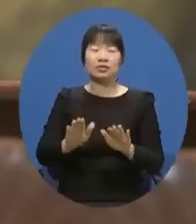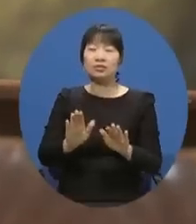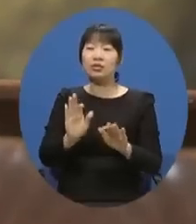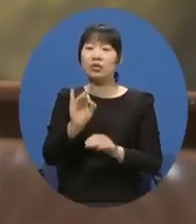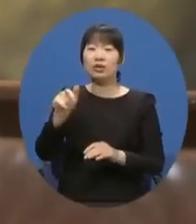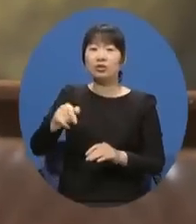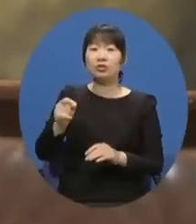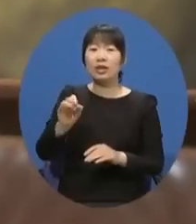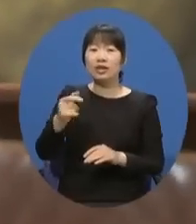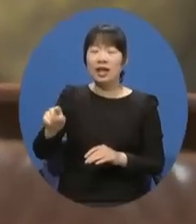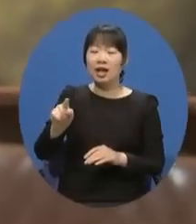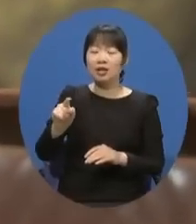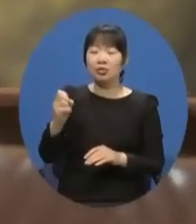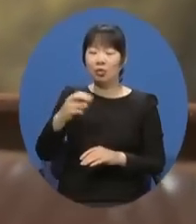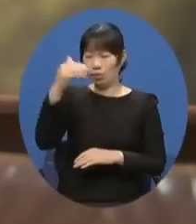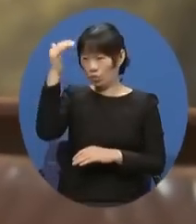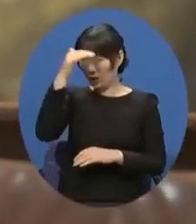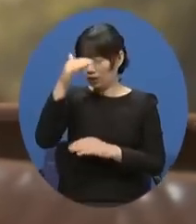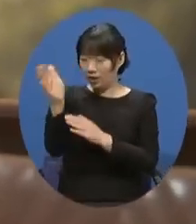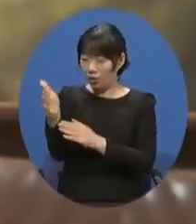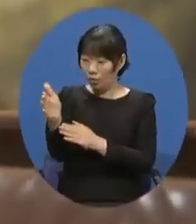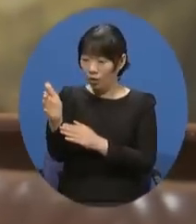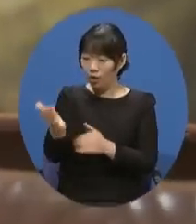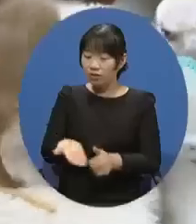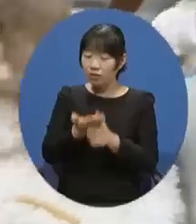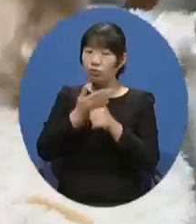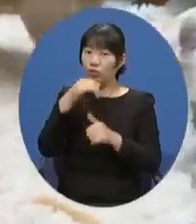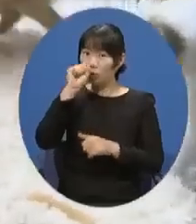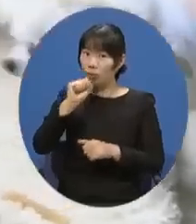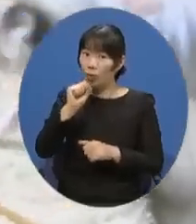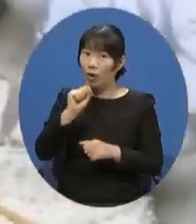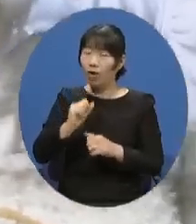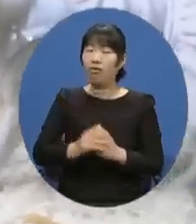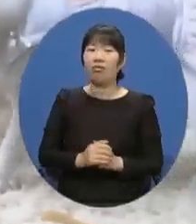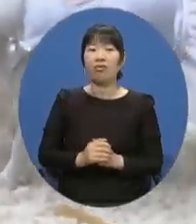이구아나 관상어를 키우는 것이 좋고요.